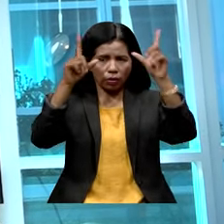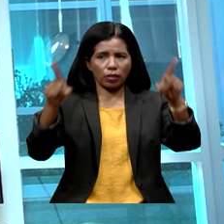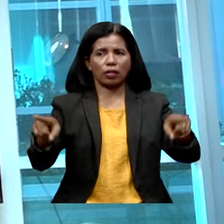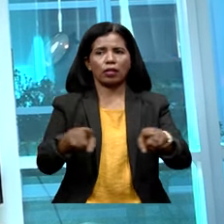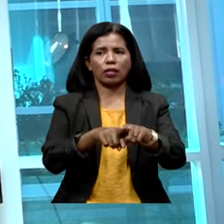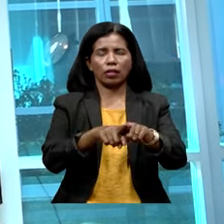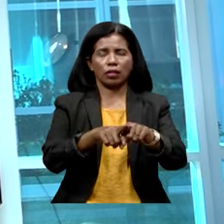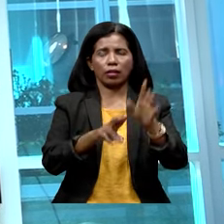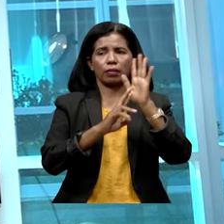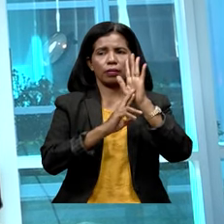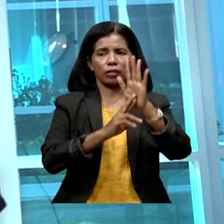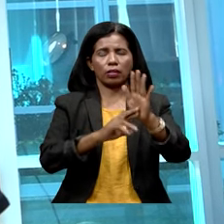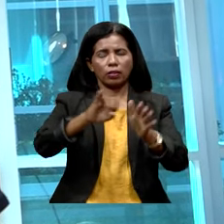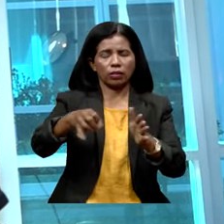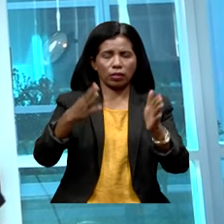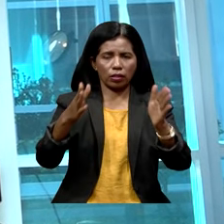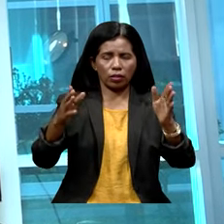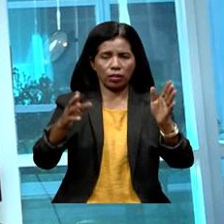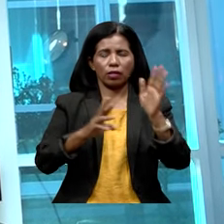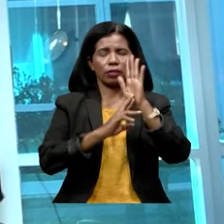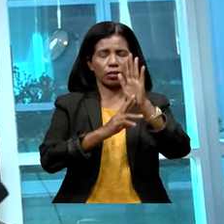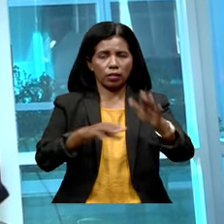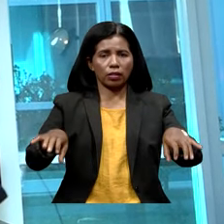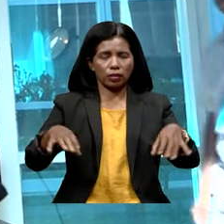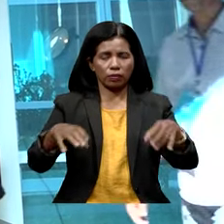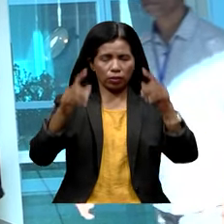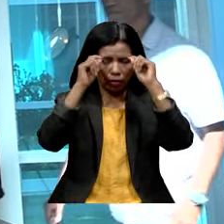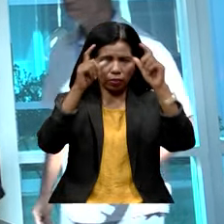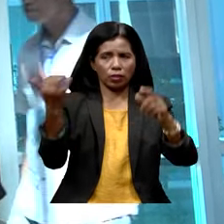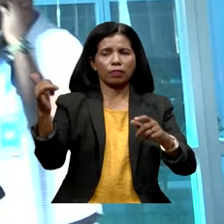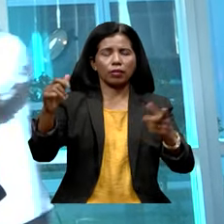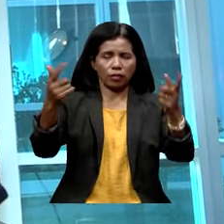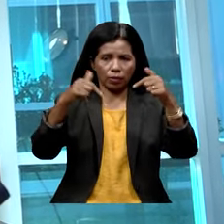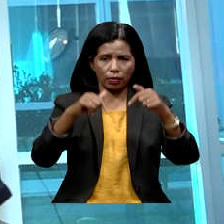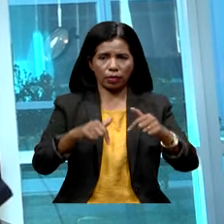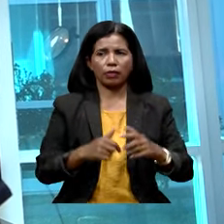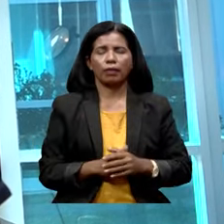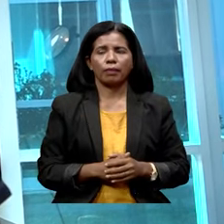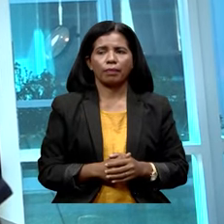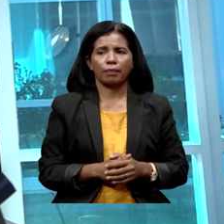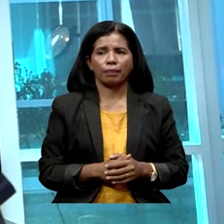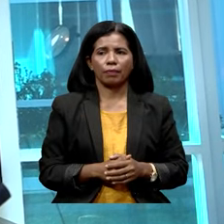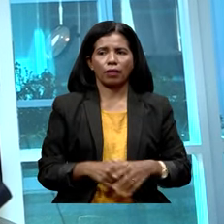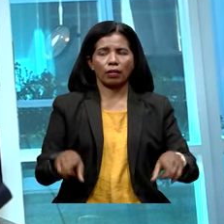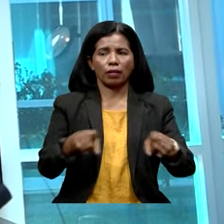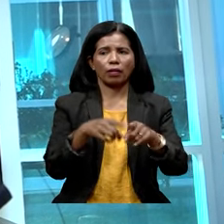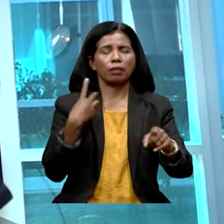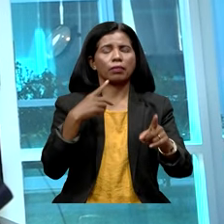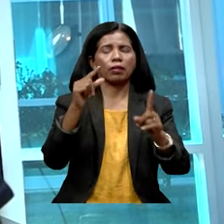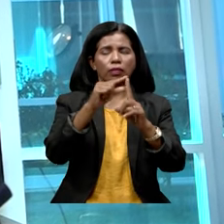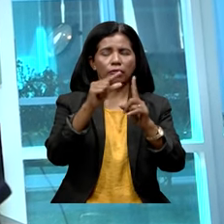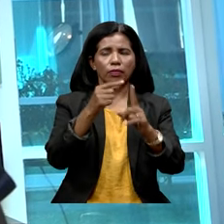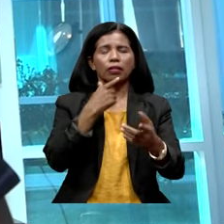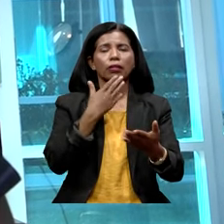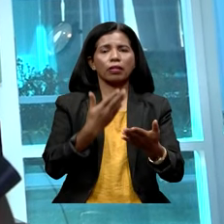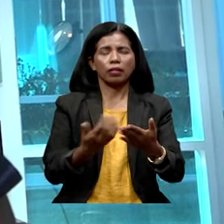representa Timor. Sir jornalista sir nwe representa al servisu Timor nian. Depois sir se mai fal. Ansa amnya lihat fuan wen dia ambasir